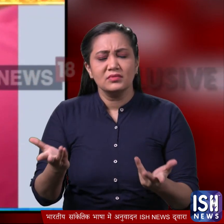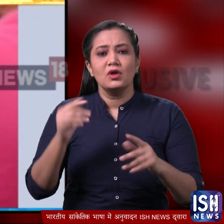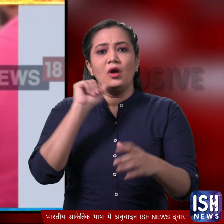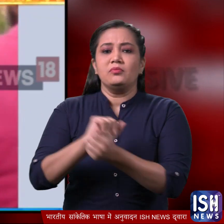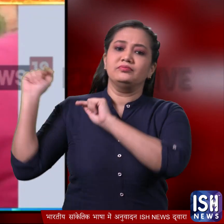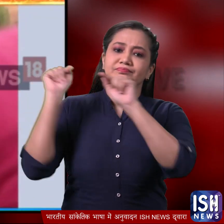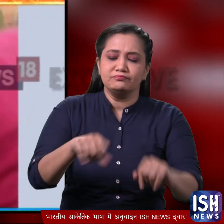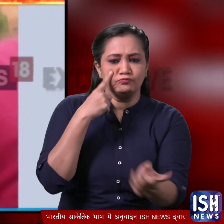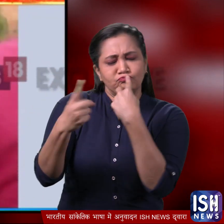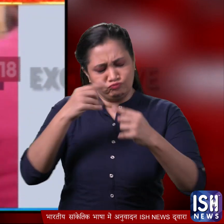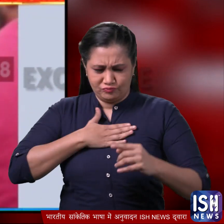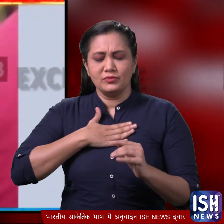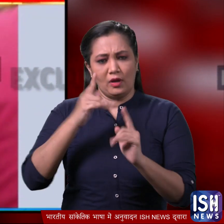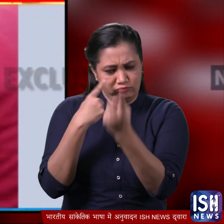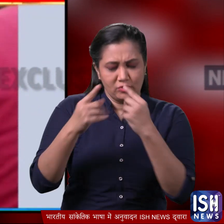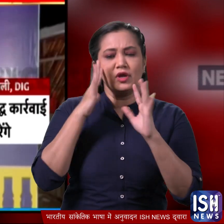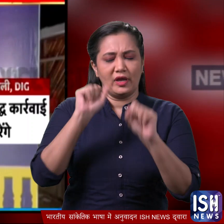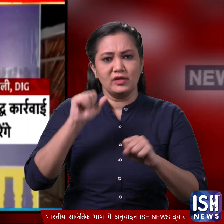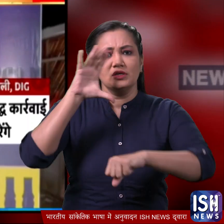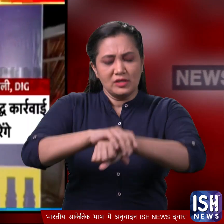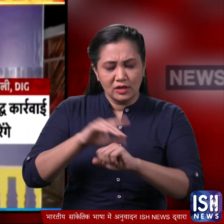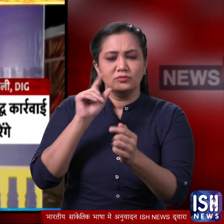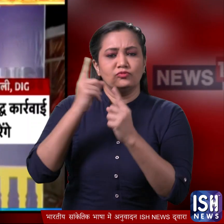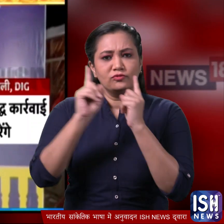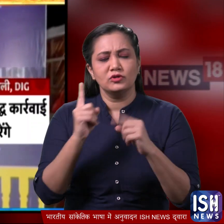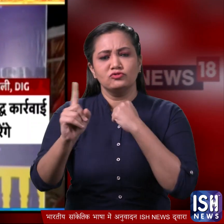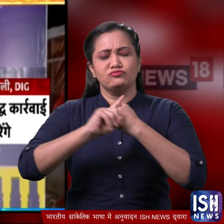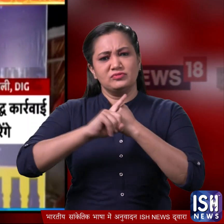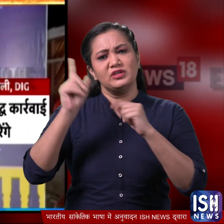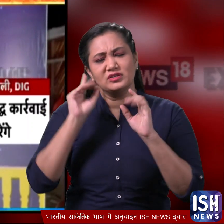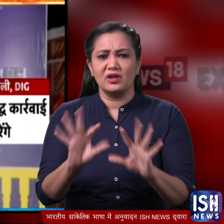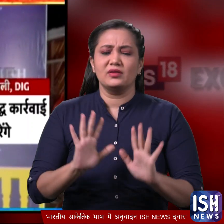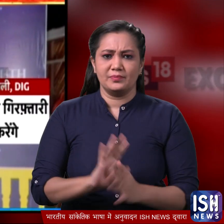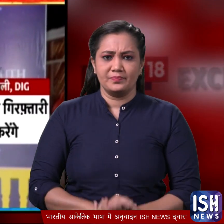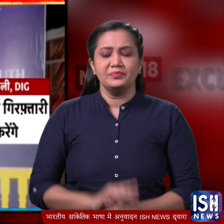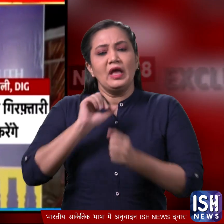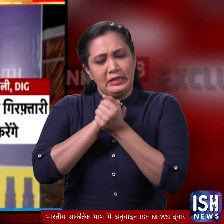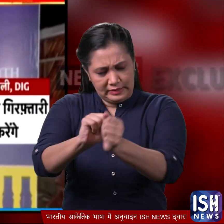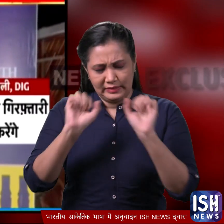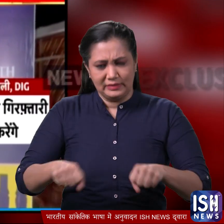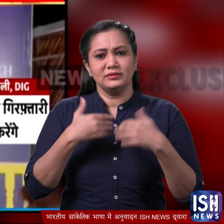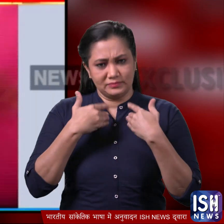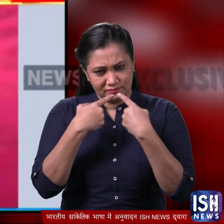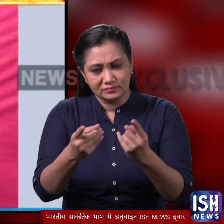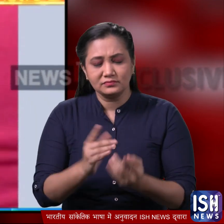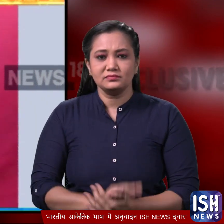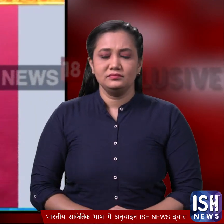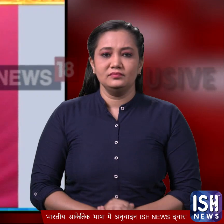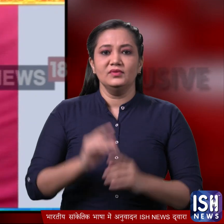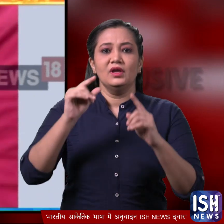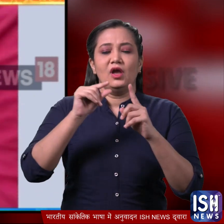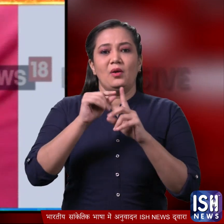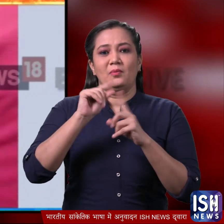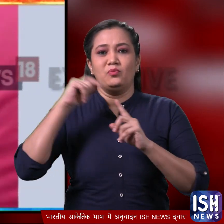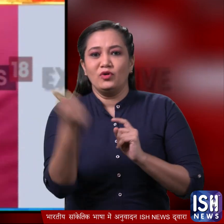पुलिस वहां पहुंच गई और आरोपियों पर कार्रवाई का भरोसा दिया। उनके विरुद्ध कार्रवाई करेंगे, प्रिवेंटिव कार्रवाई करेंगे और उनकी गिरफ्तारी करेंगे। वहीं घटना पर